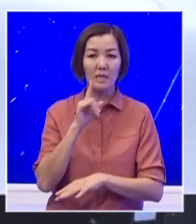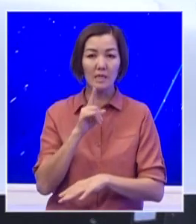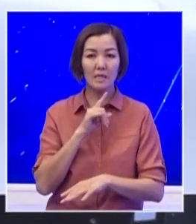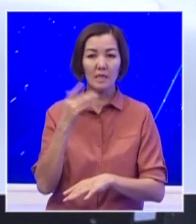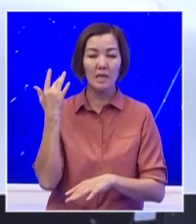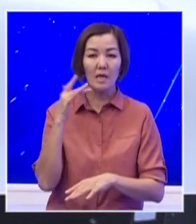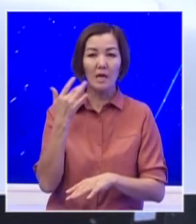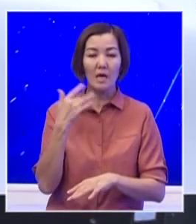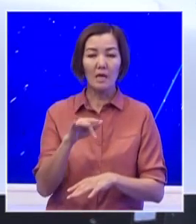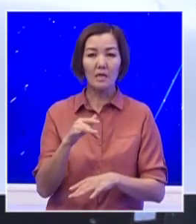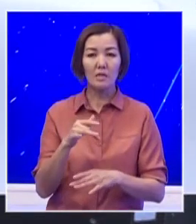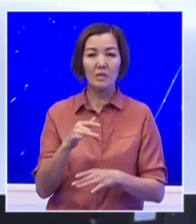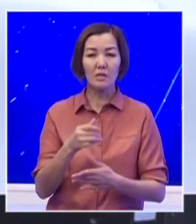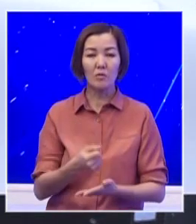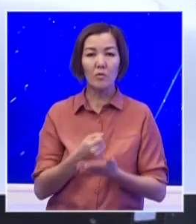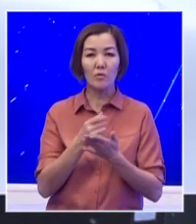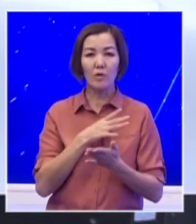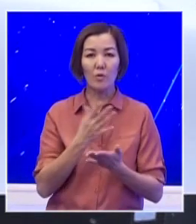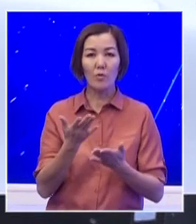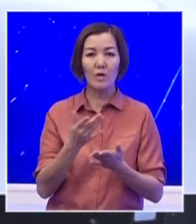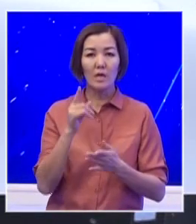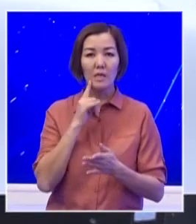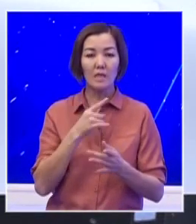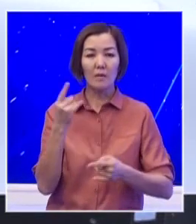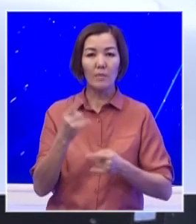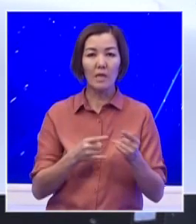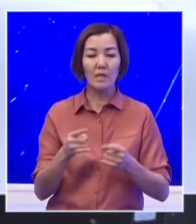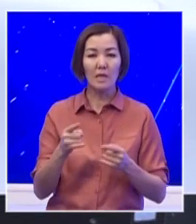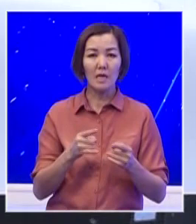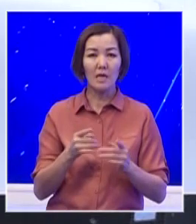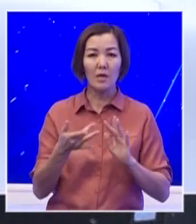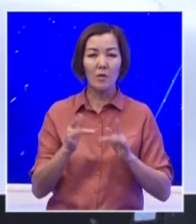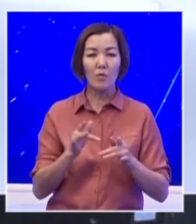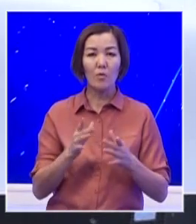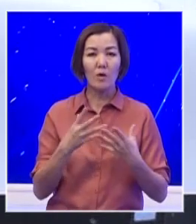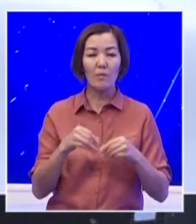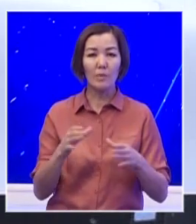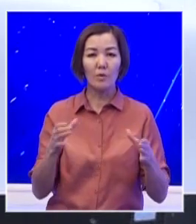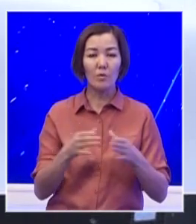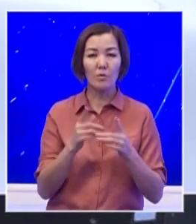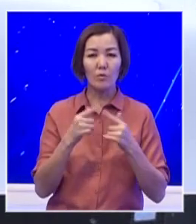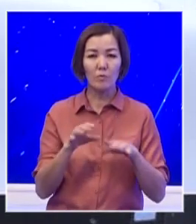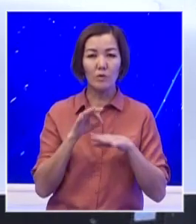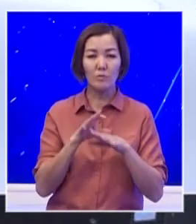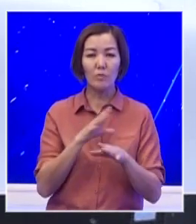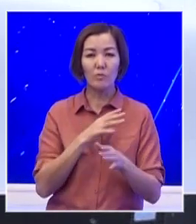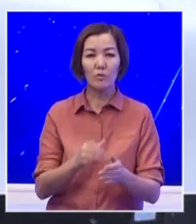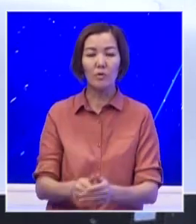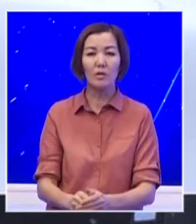ақш дипломатиялық миссиясының қолдауы және демеуімен Қазақстандық медиа желі қоғамдық қорының ұйымдастыруымен өтіп отыр.